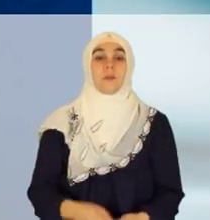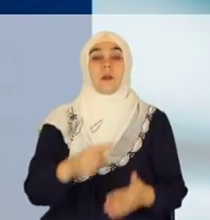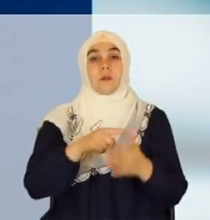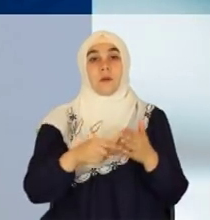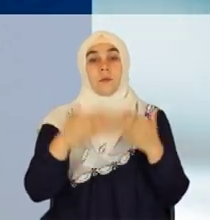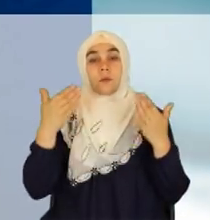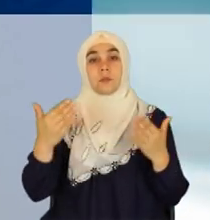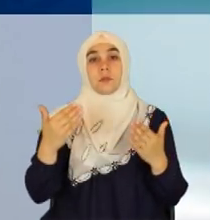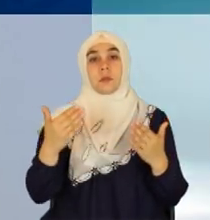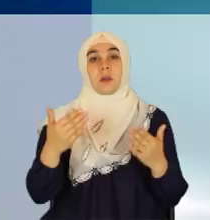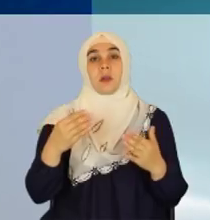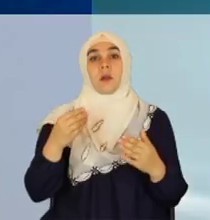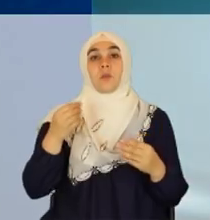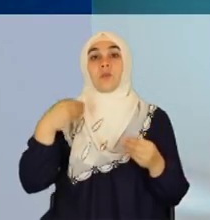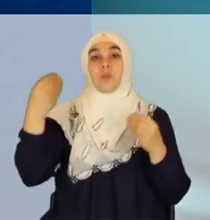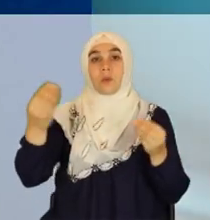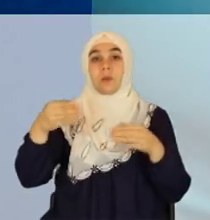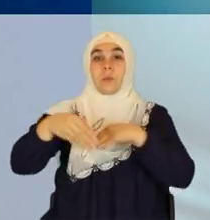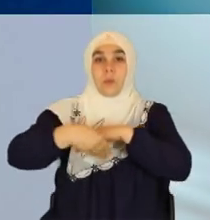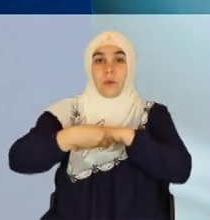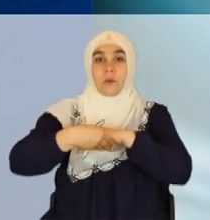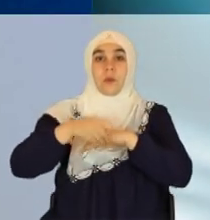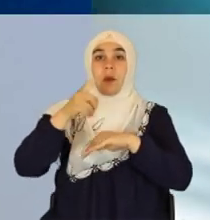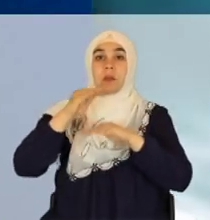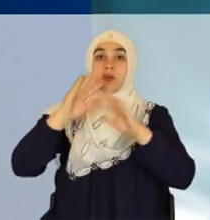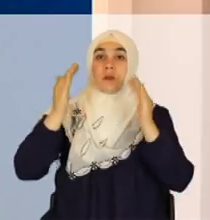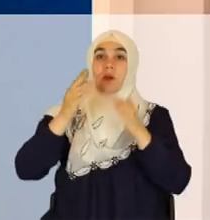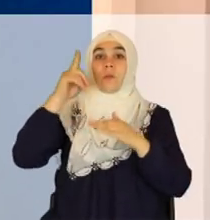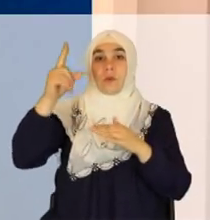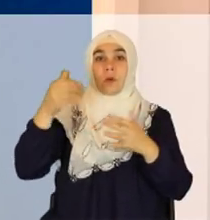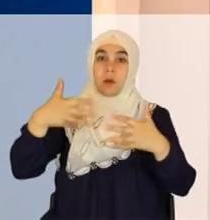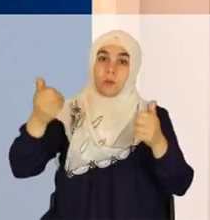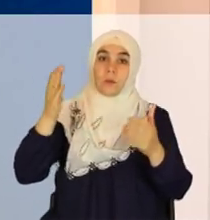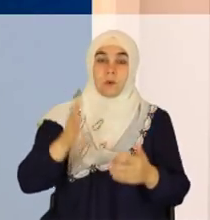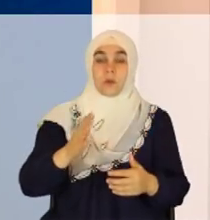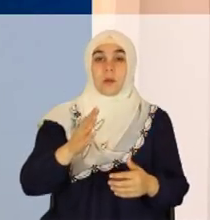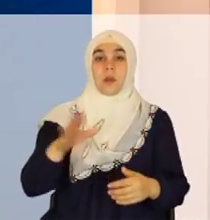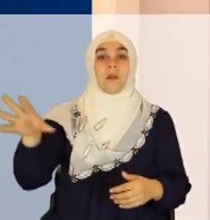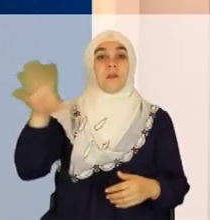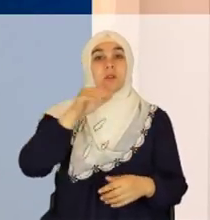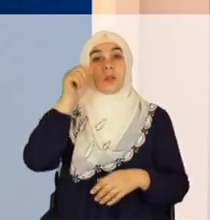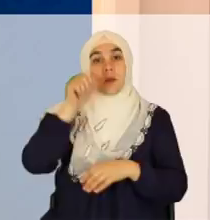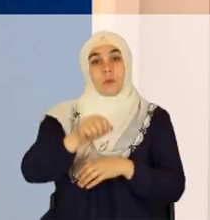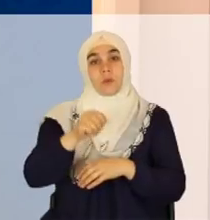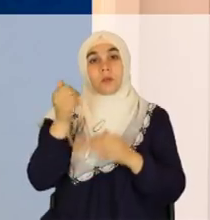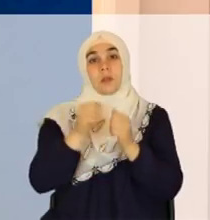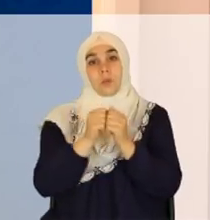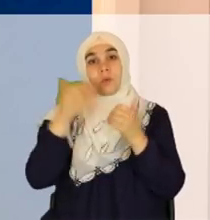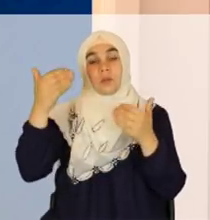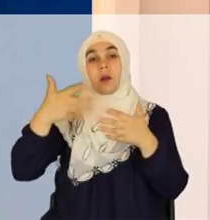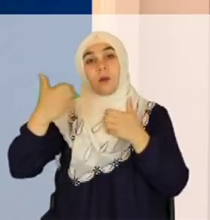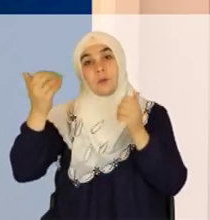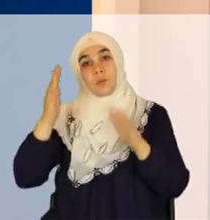Savol: pora berib borilgan haj qabul bo'ladimi? Avvalo ibodatlarni qabul bo'lishi